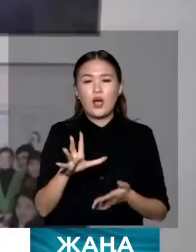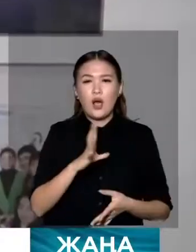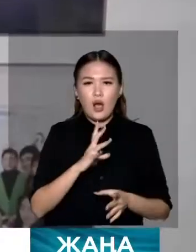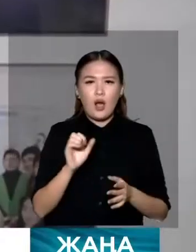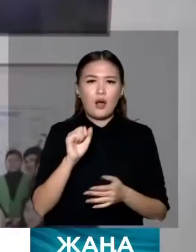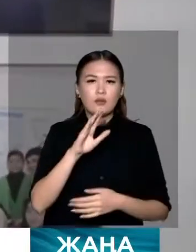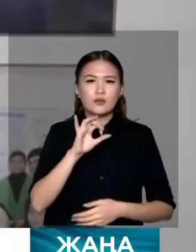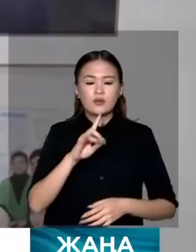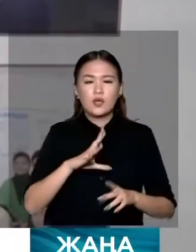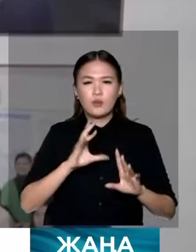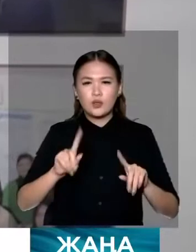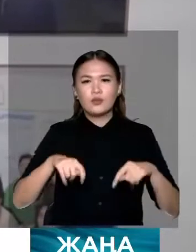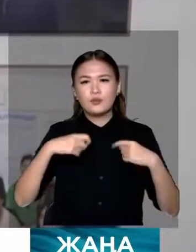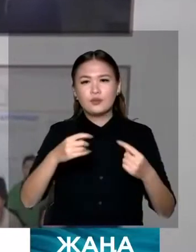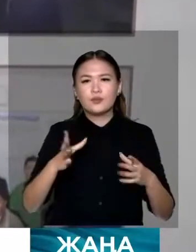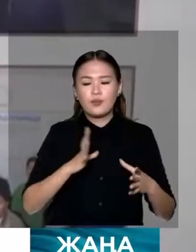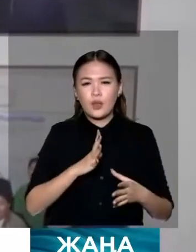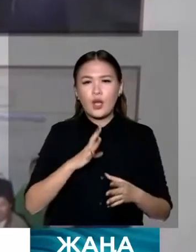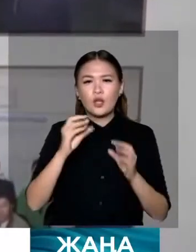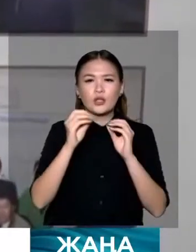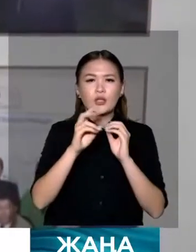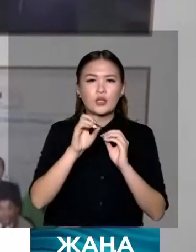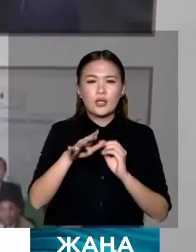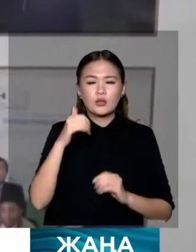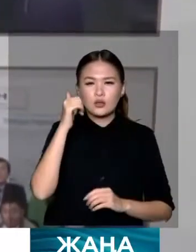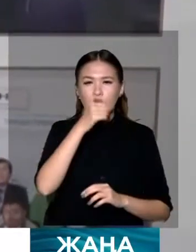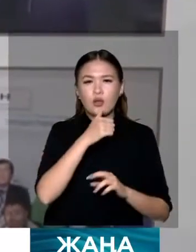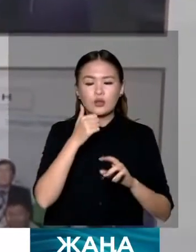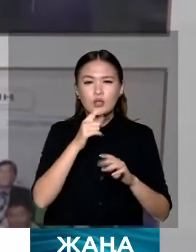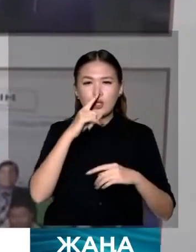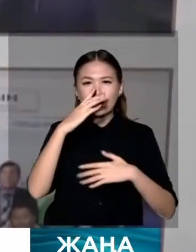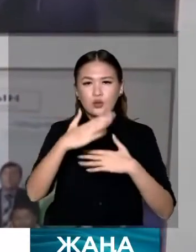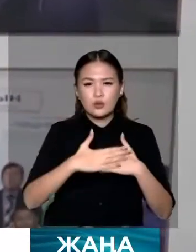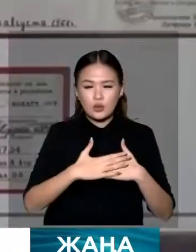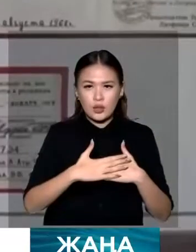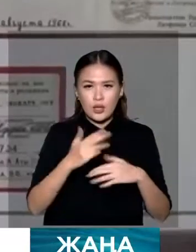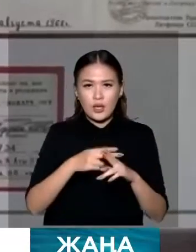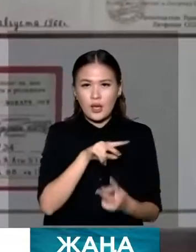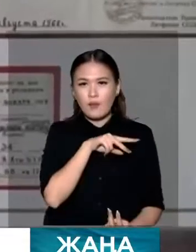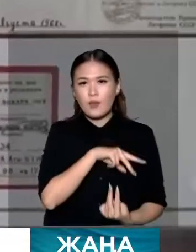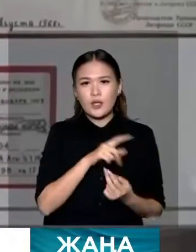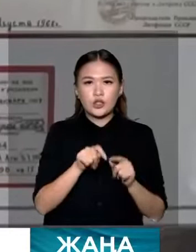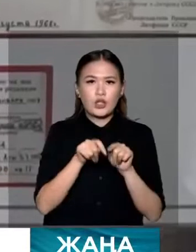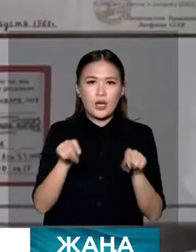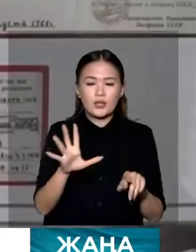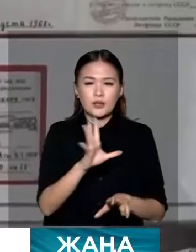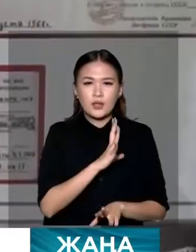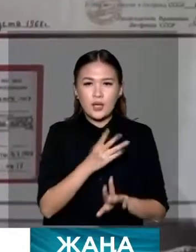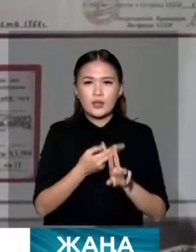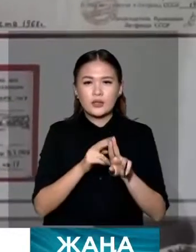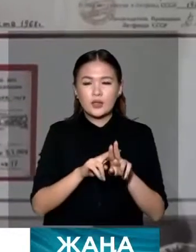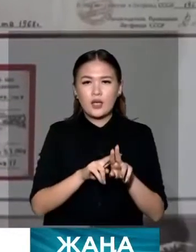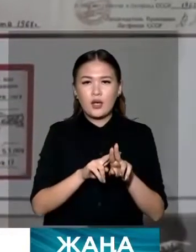правамен бірге өз өткізіп кеткен болатын. 10 жылдың ішінде 15 томға жуық ғылыми еңбектерін шығардық. Бұл еңбектердің